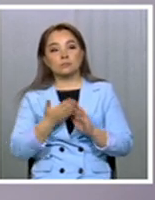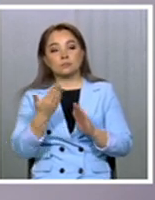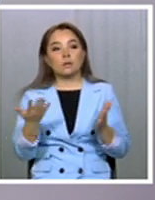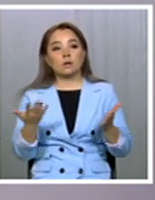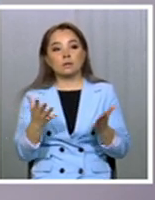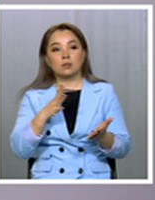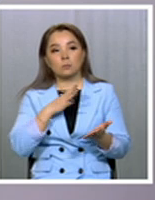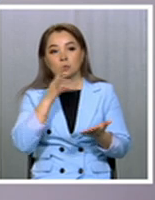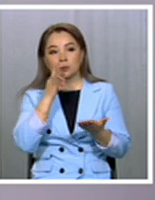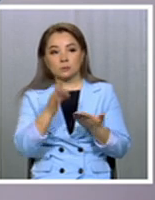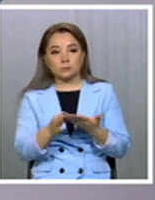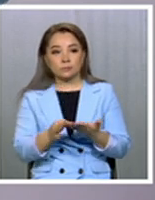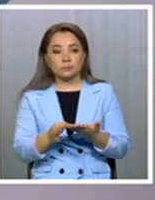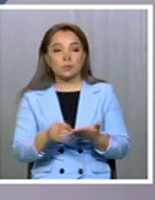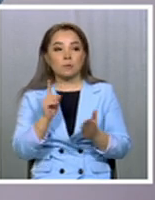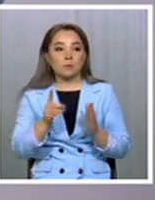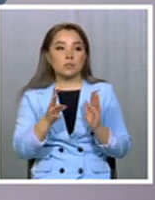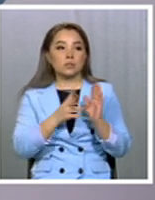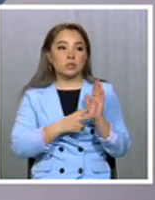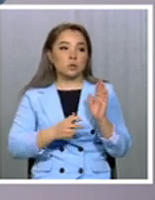еді?